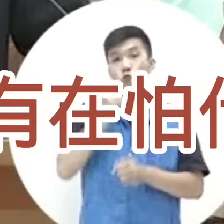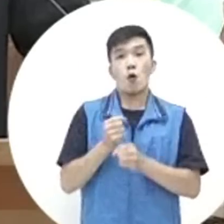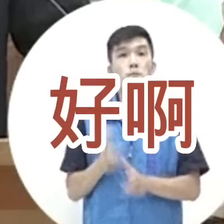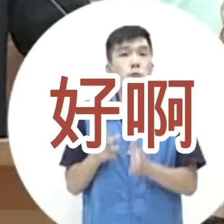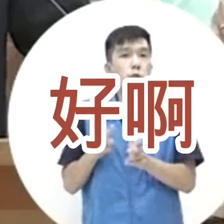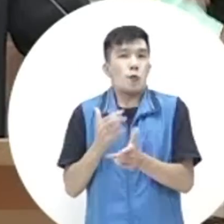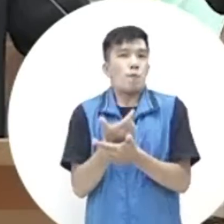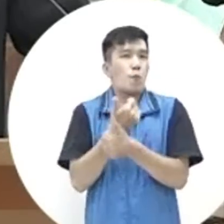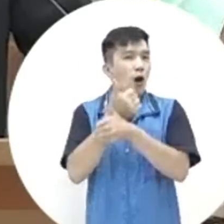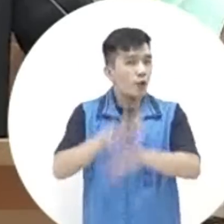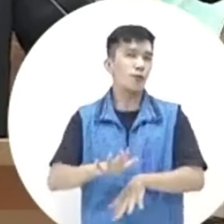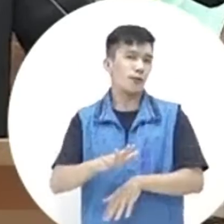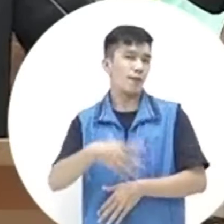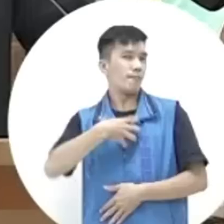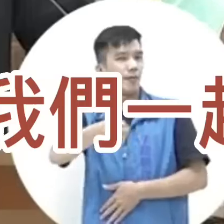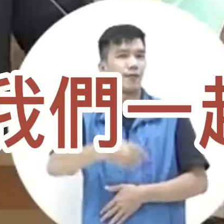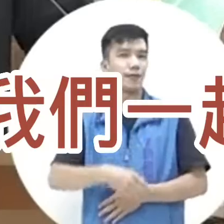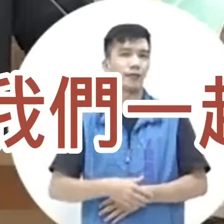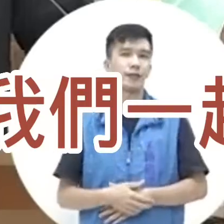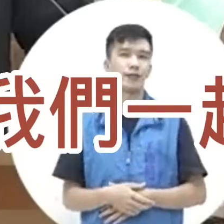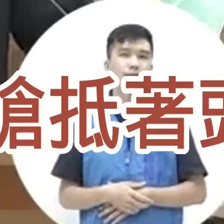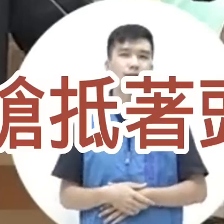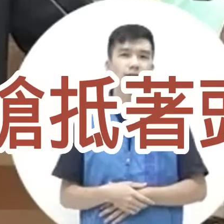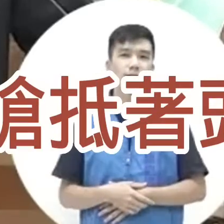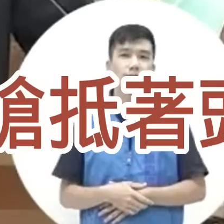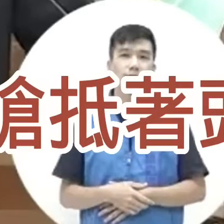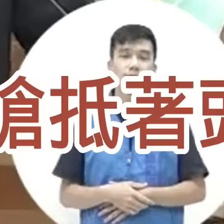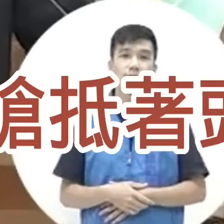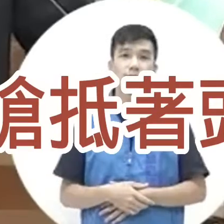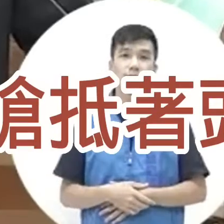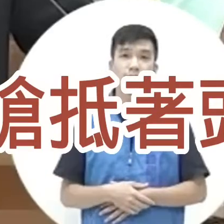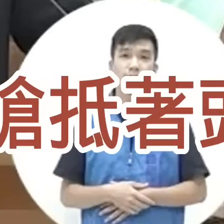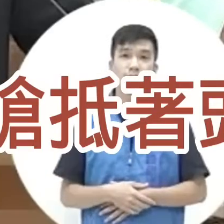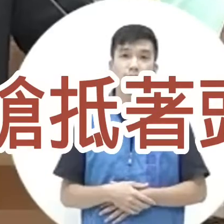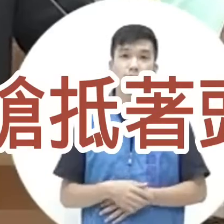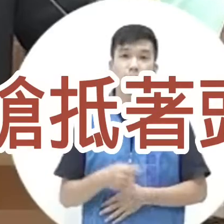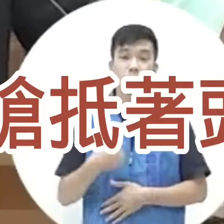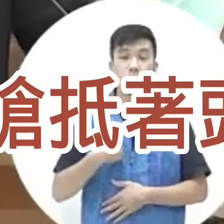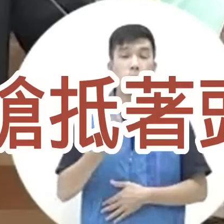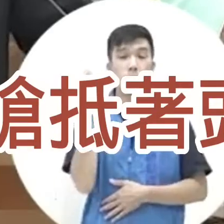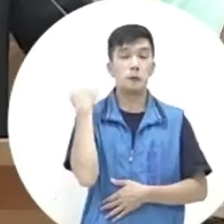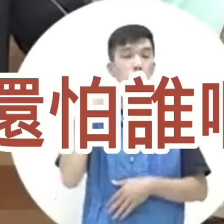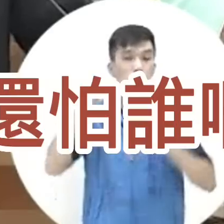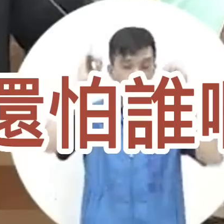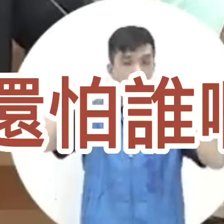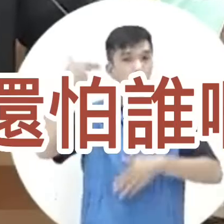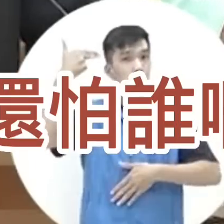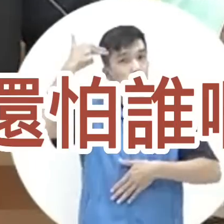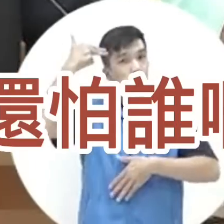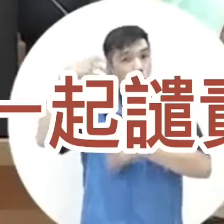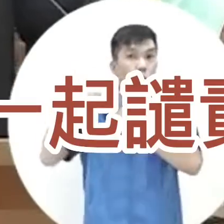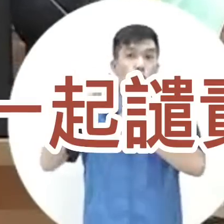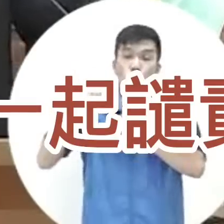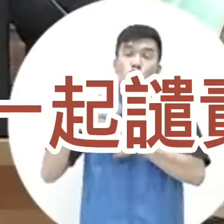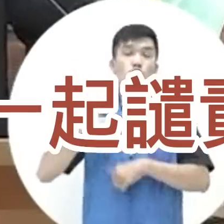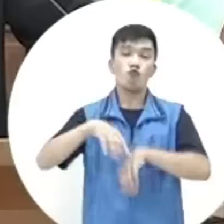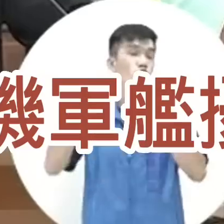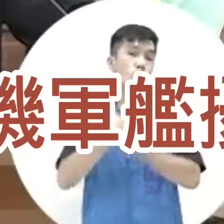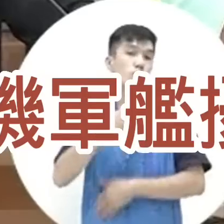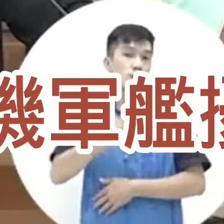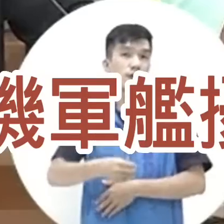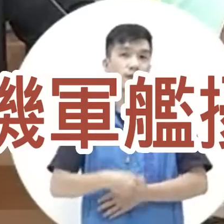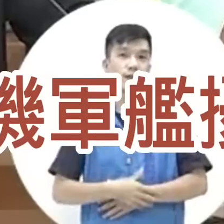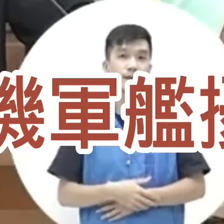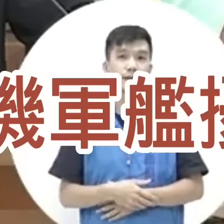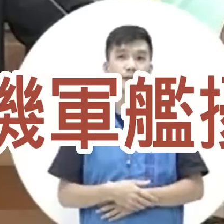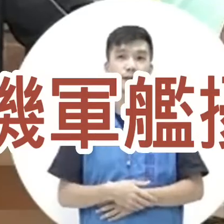啥？对吧？我用我的先， 我们一起、欸， 我经常被枪抵着头都不怕呢，还怕谁啊？ 一起谴责中